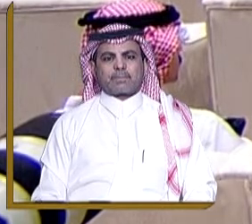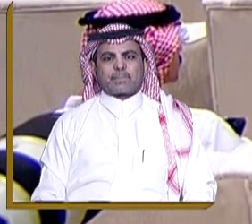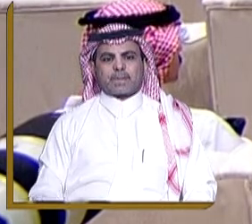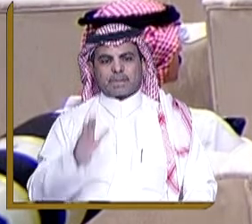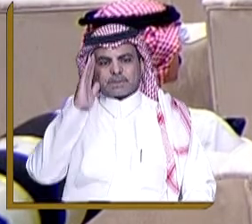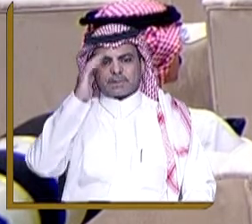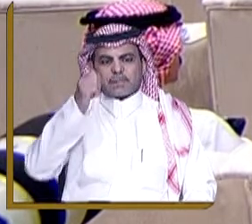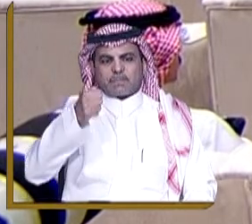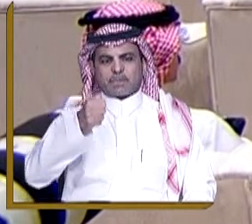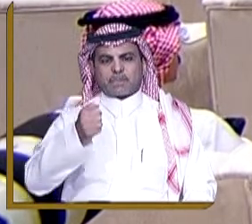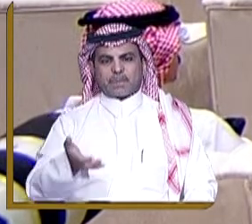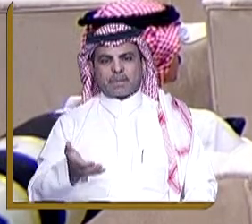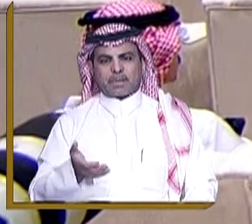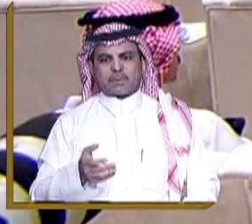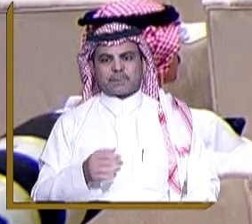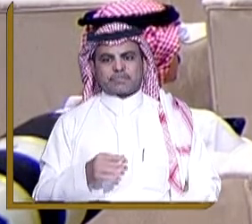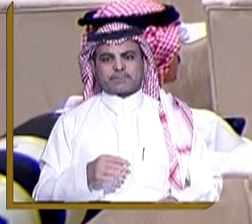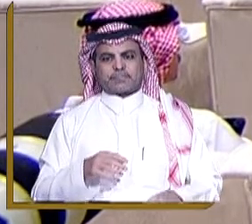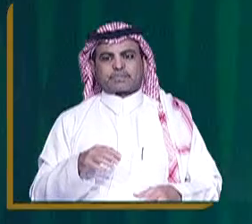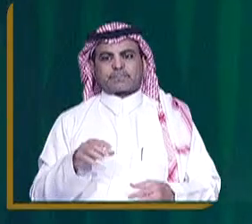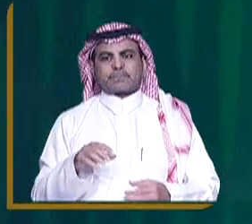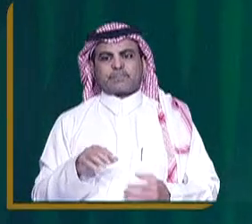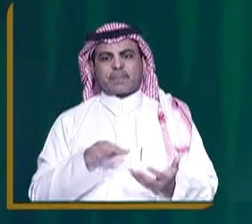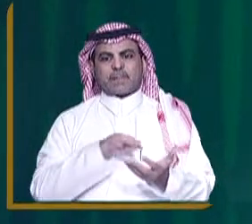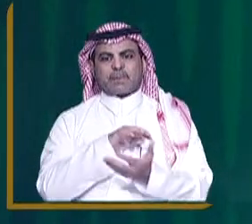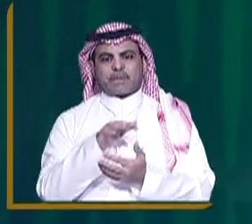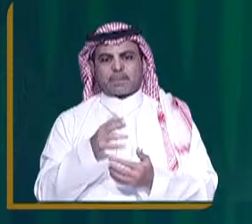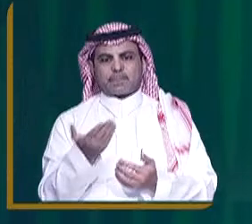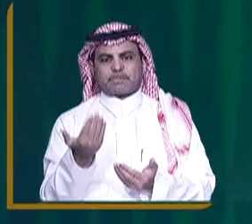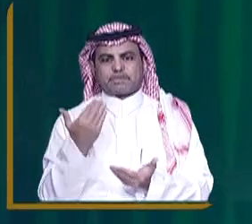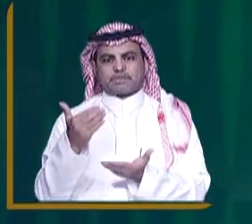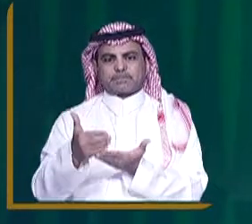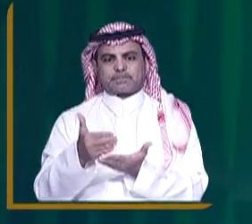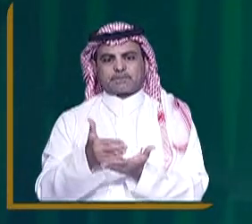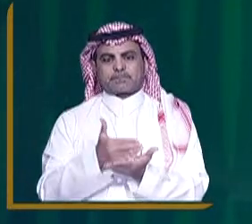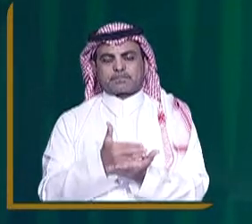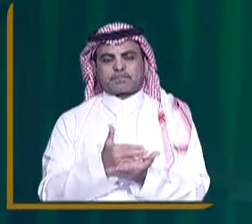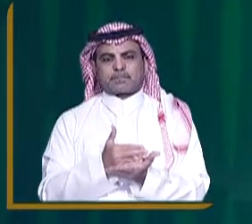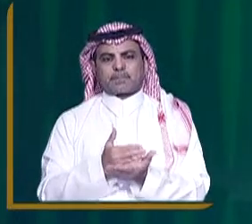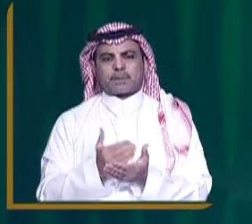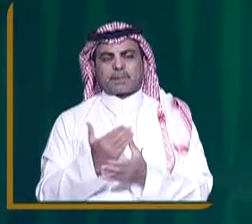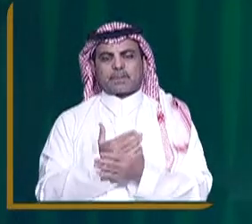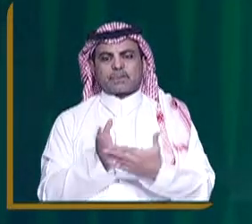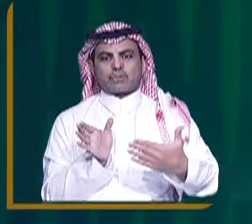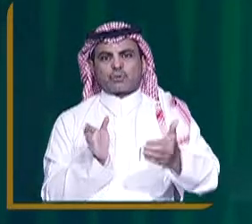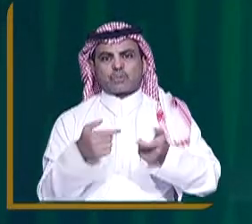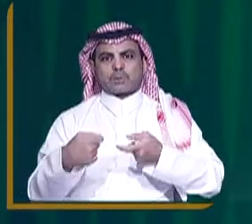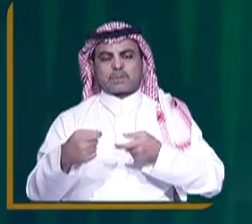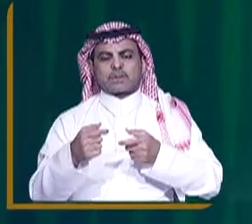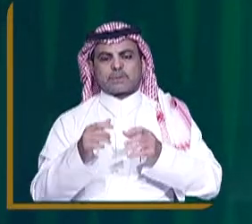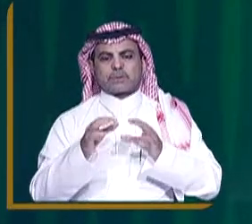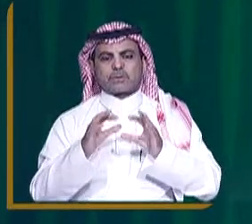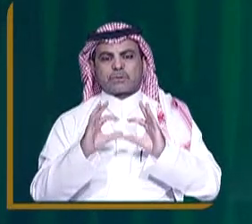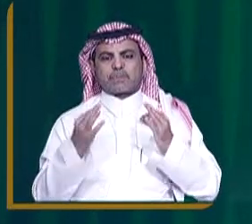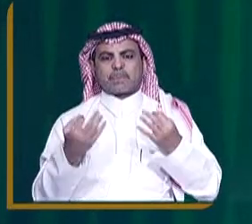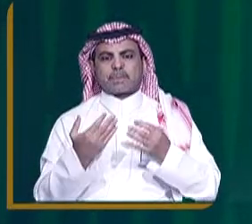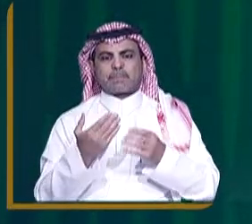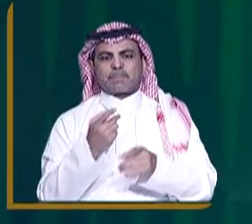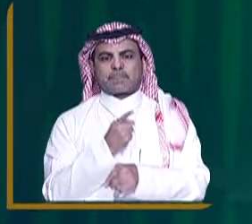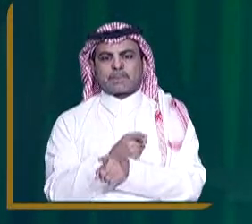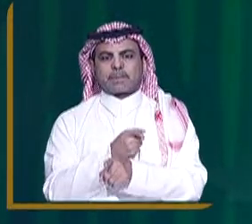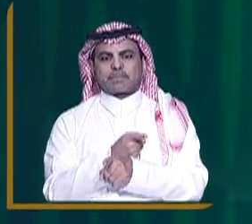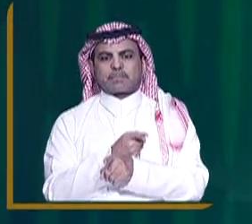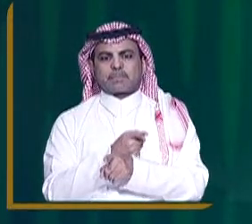السلام عليكم معالي الوزير. أحمد الغامدي قناة الشرق للأخبار. تحدثت عن تبني الوزارة لصندوق اجتماعي لمنسوبية